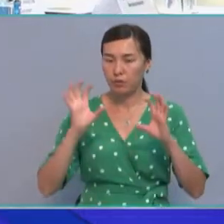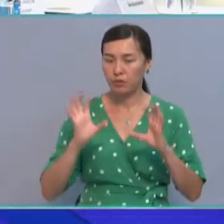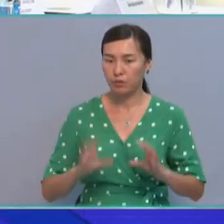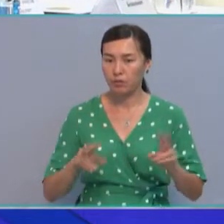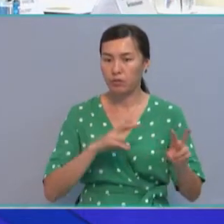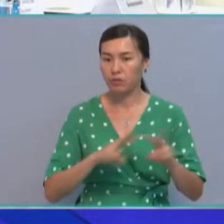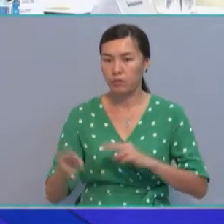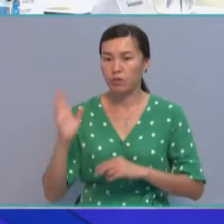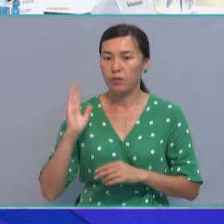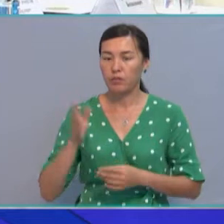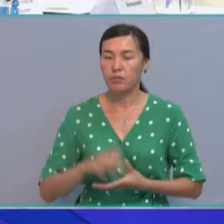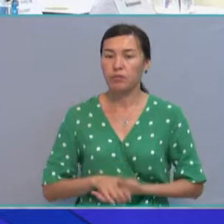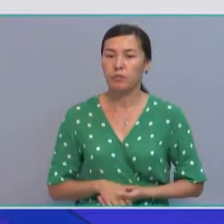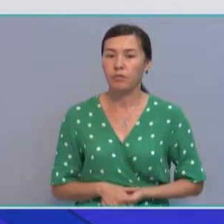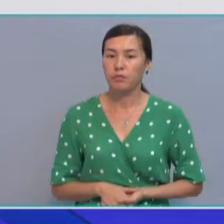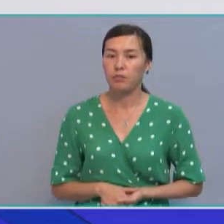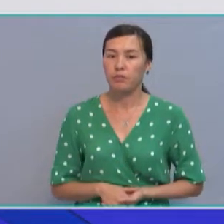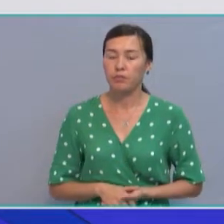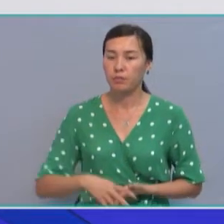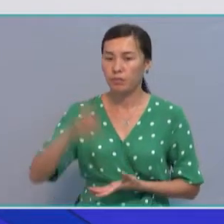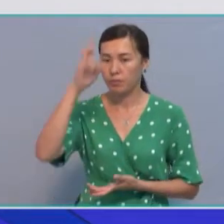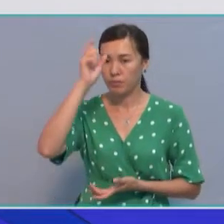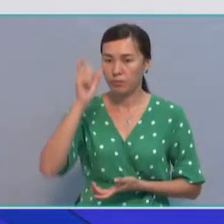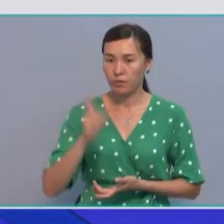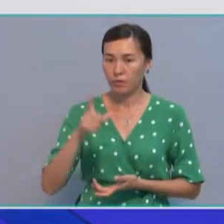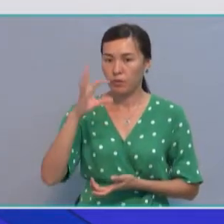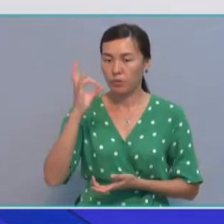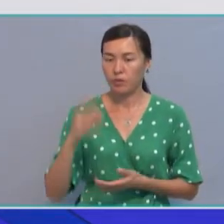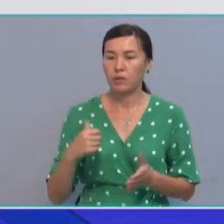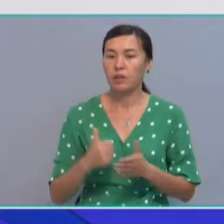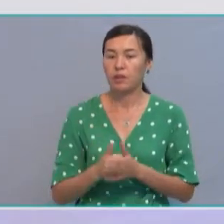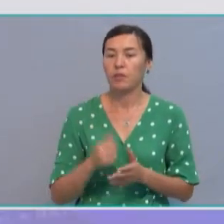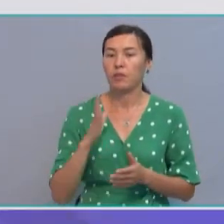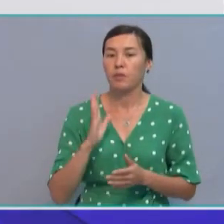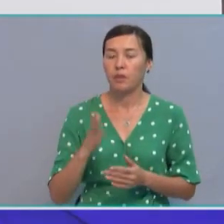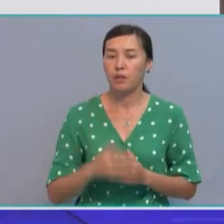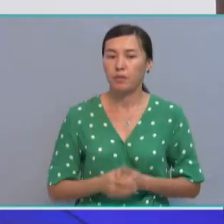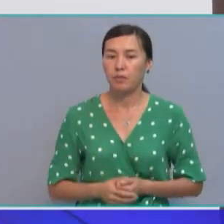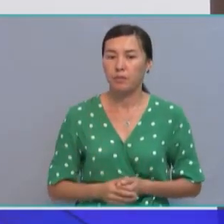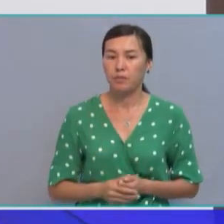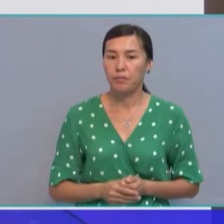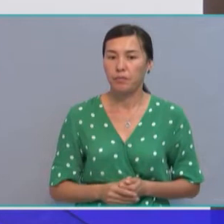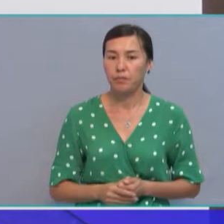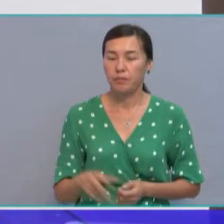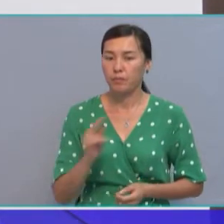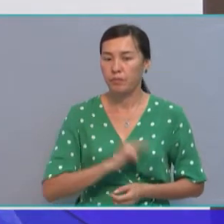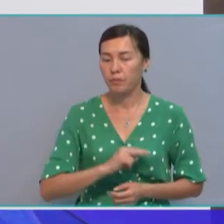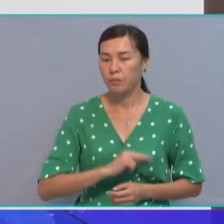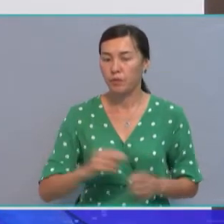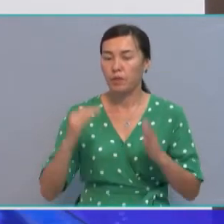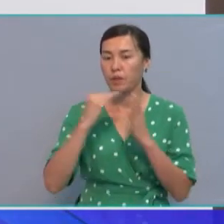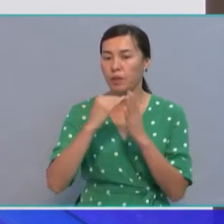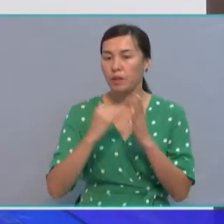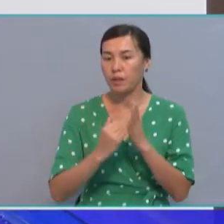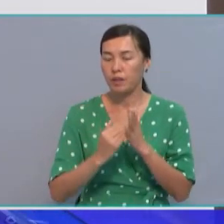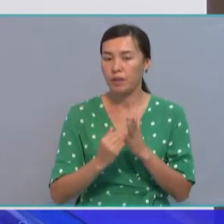сәйкес бақылау жүргізілетін болады. Мемлекеттік тұлғаларда 100%-ға дейін жеткізіп отырмыз бұл ұжымдық шартты. Ал